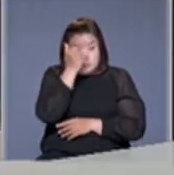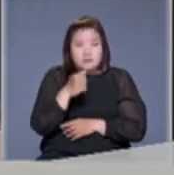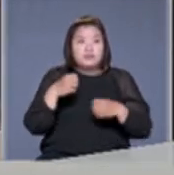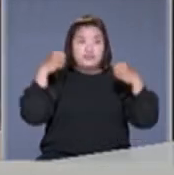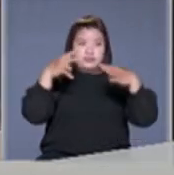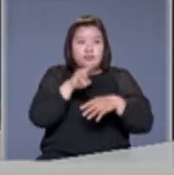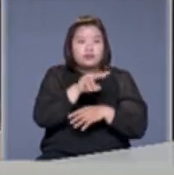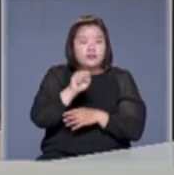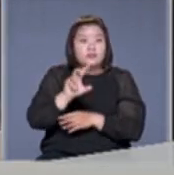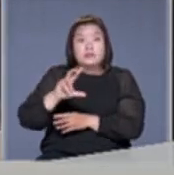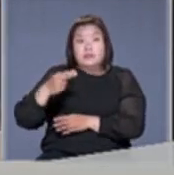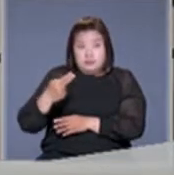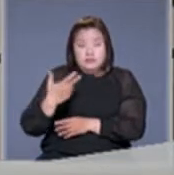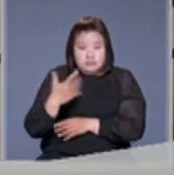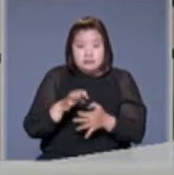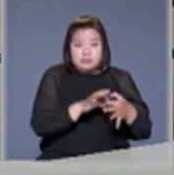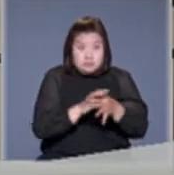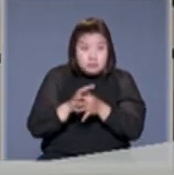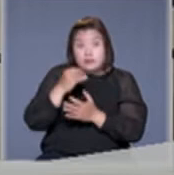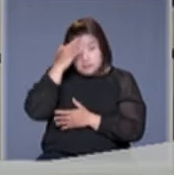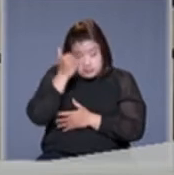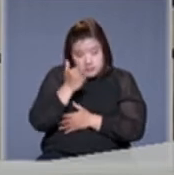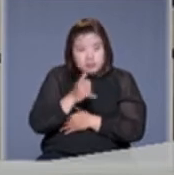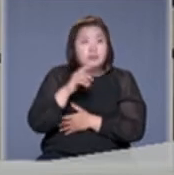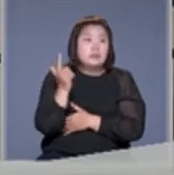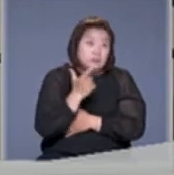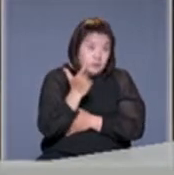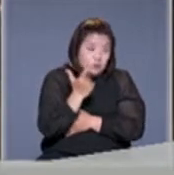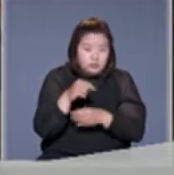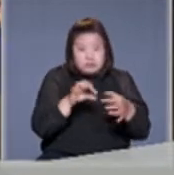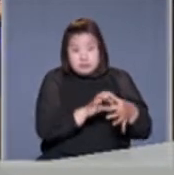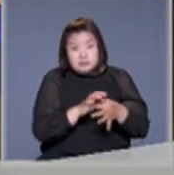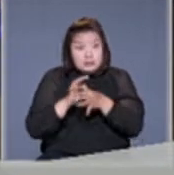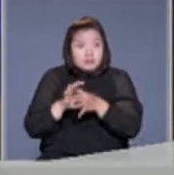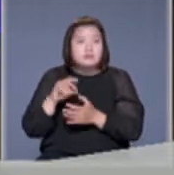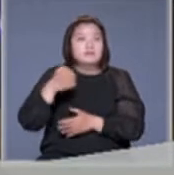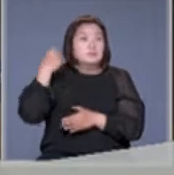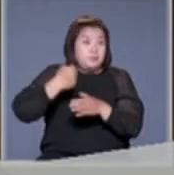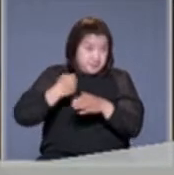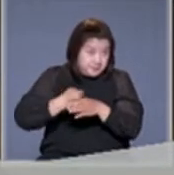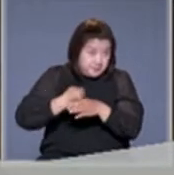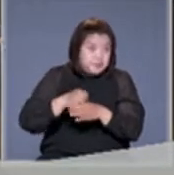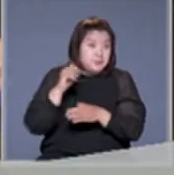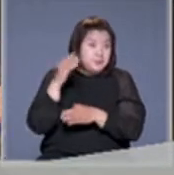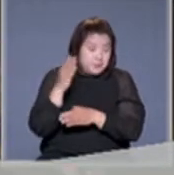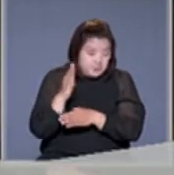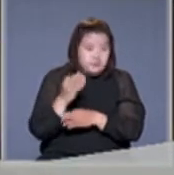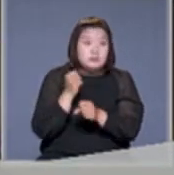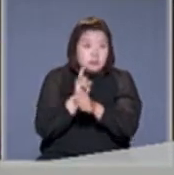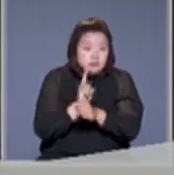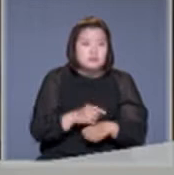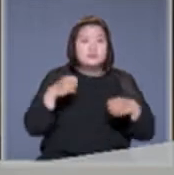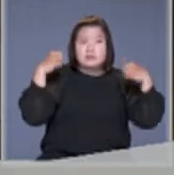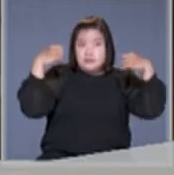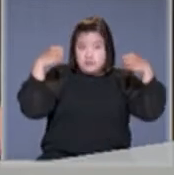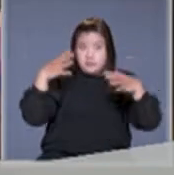โวลต์เชื่อมระบบไฟฟ้าระหว่างสถานีชิดลมถึงสถานีบางกะปิทั้งหมดนี้เป็นหนึ่งในแผนของเดอะเมทที่กฟน.กำกับ